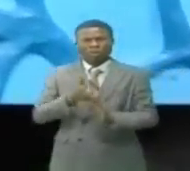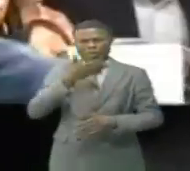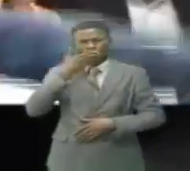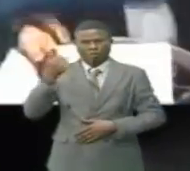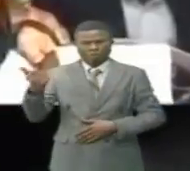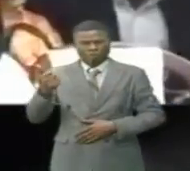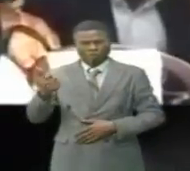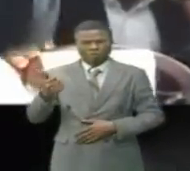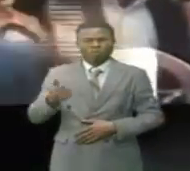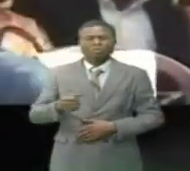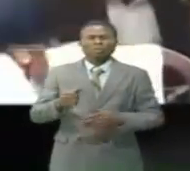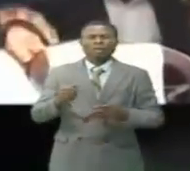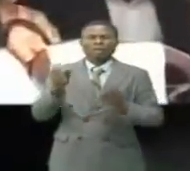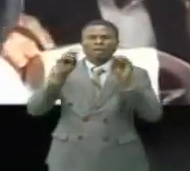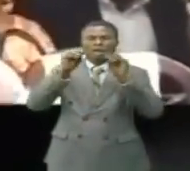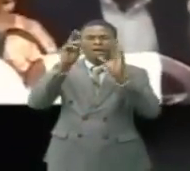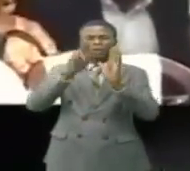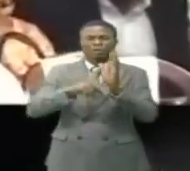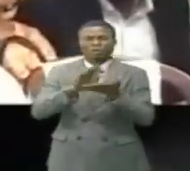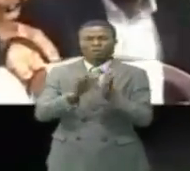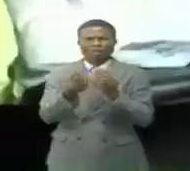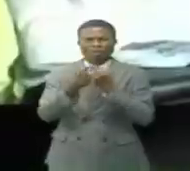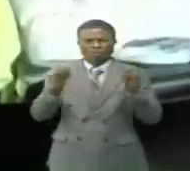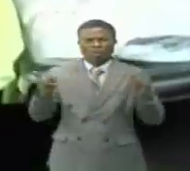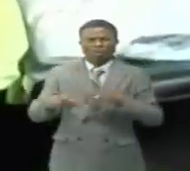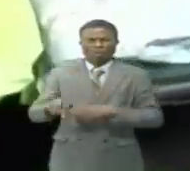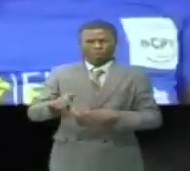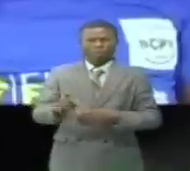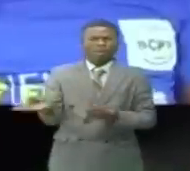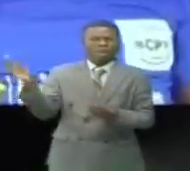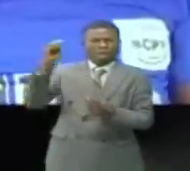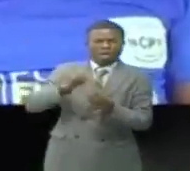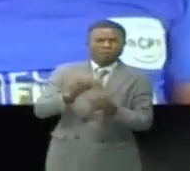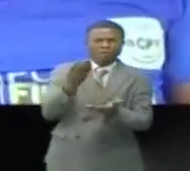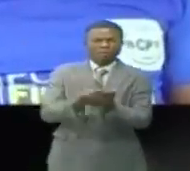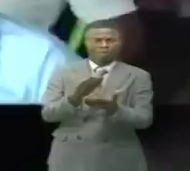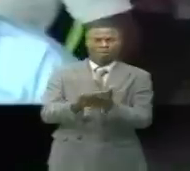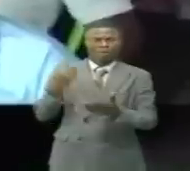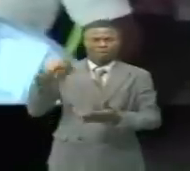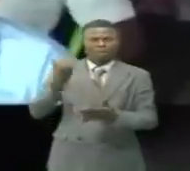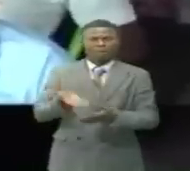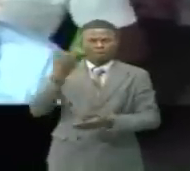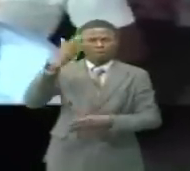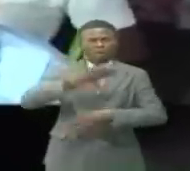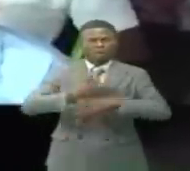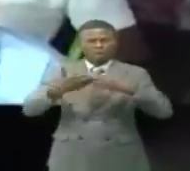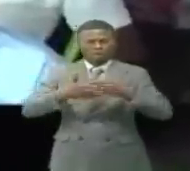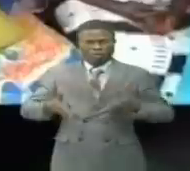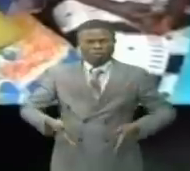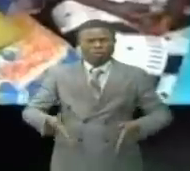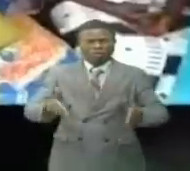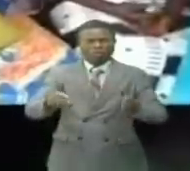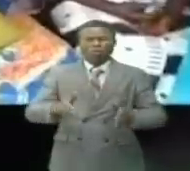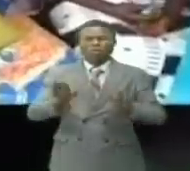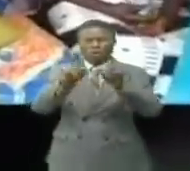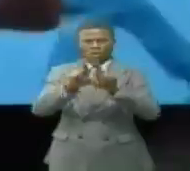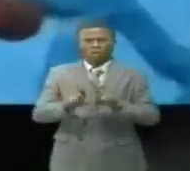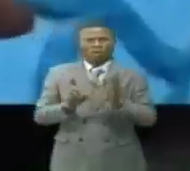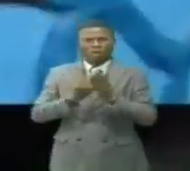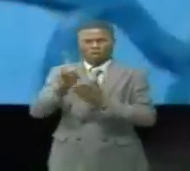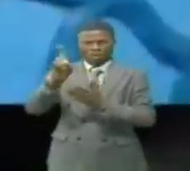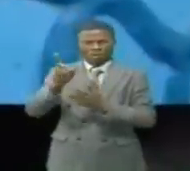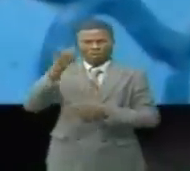celles-ci, la gratuité de l'enseignement, l'augmentation du budget de l'État, la construction des infrastructures de base, le développement